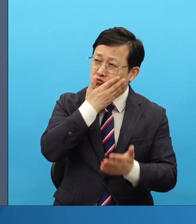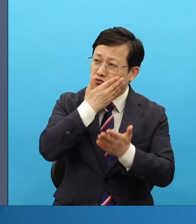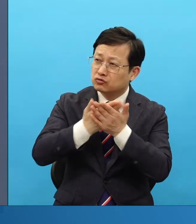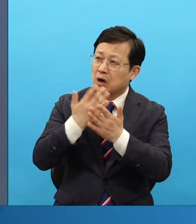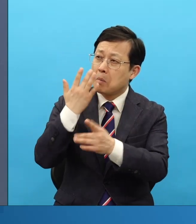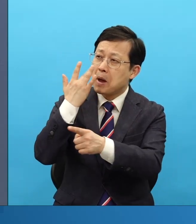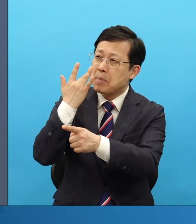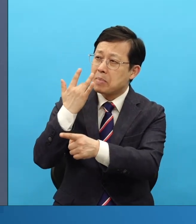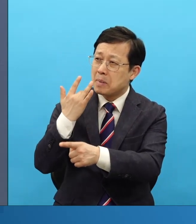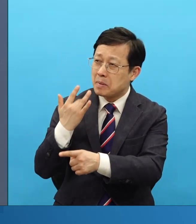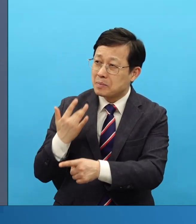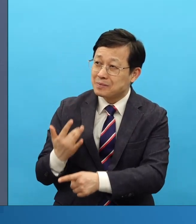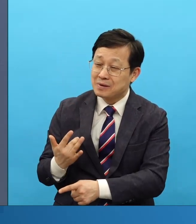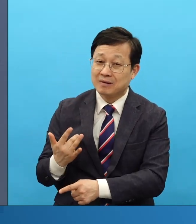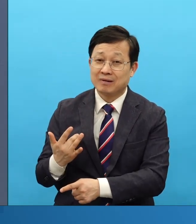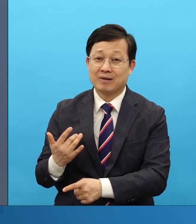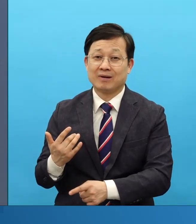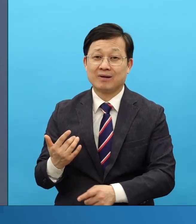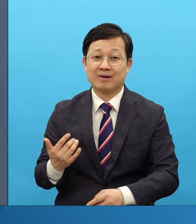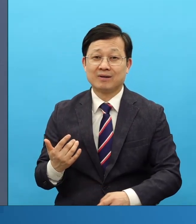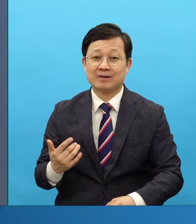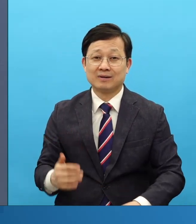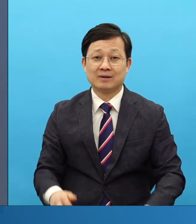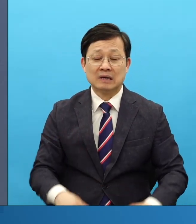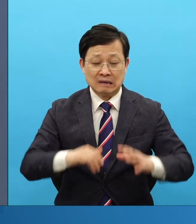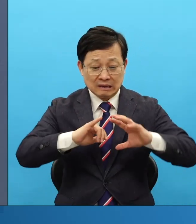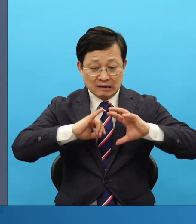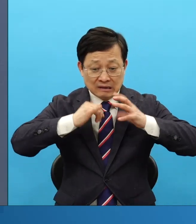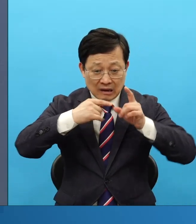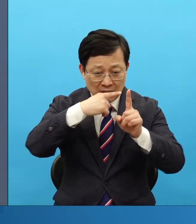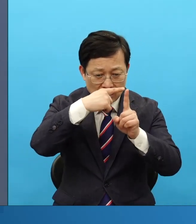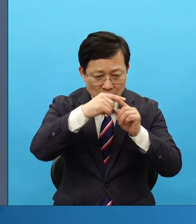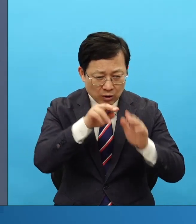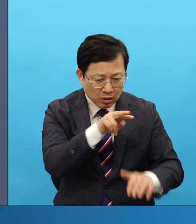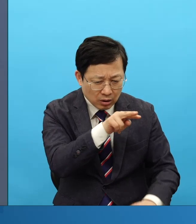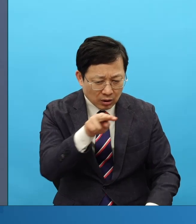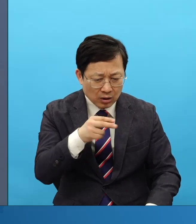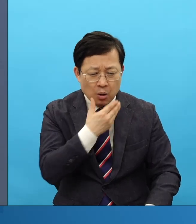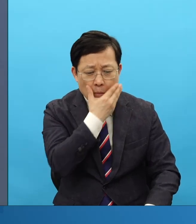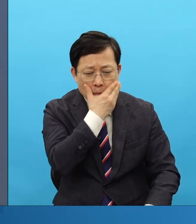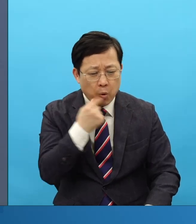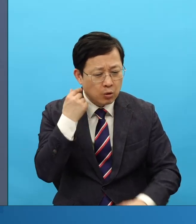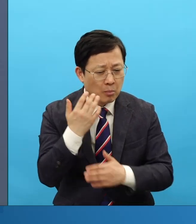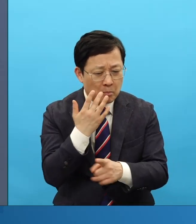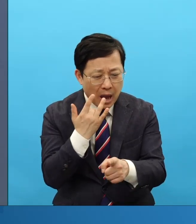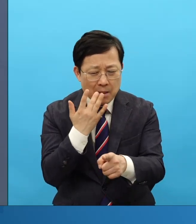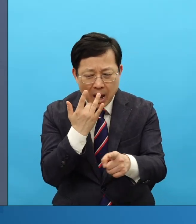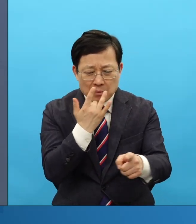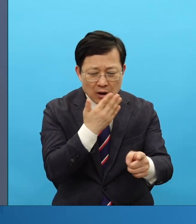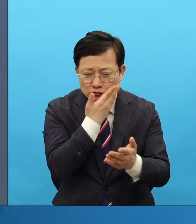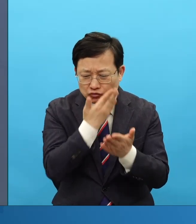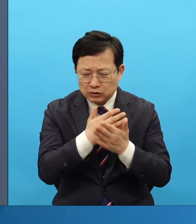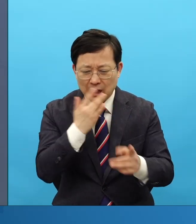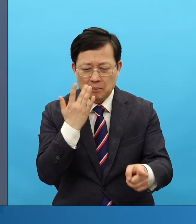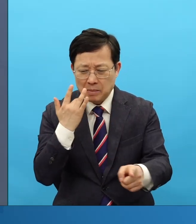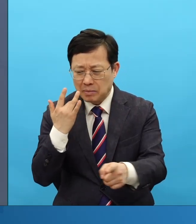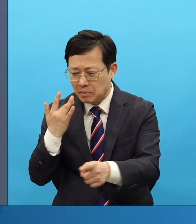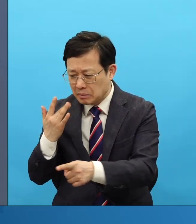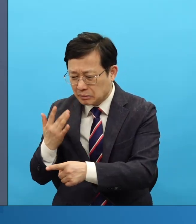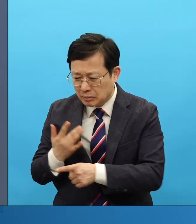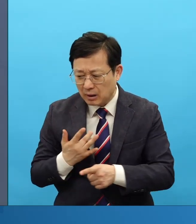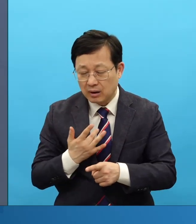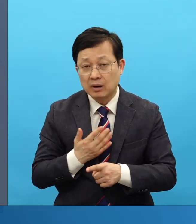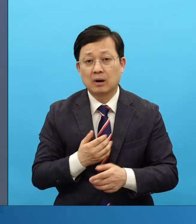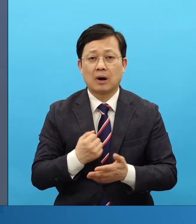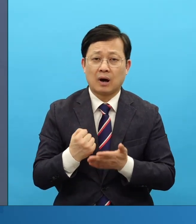the important things that God gave. 오늘날 세계교회가 보면요 복음 싹 중요한 거 싹 다 빼버려요. And even if you look at the world 안타깝습니다. churches, it's so